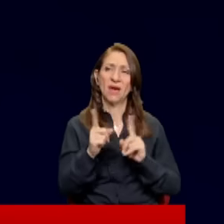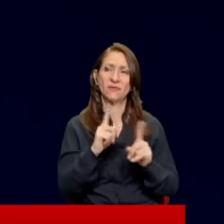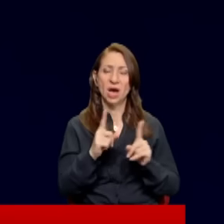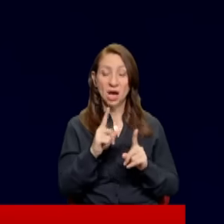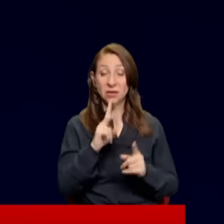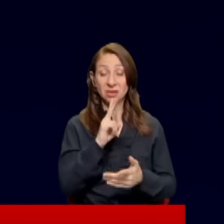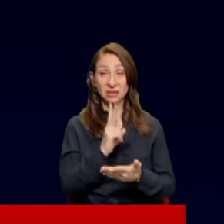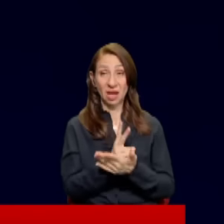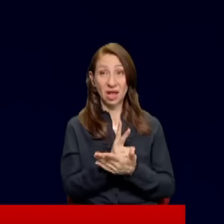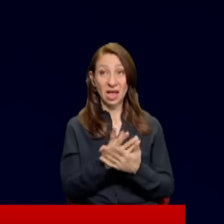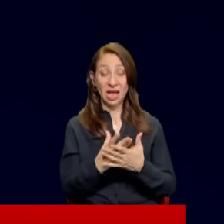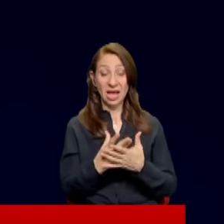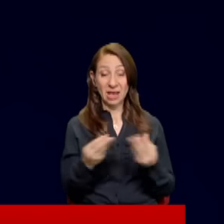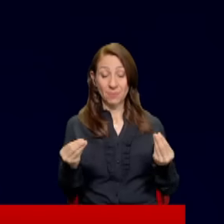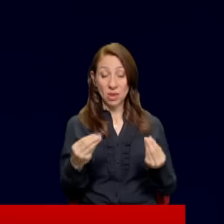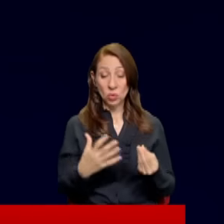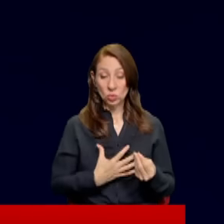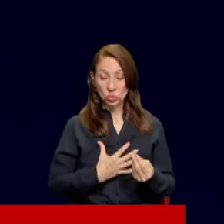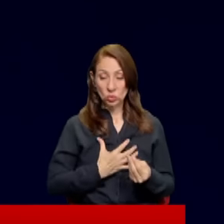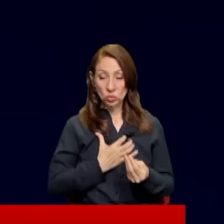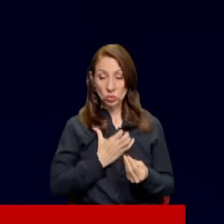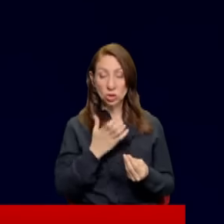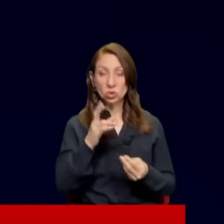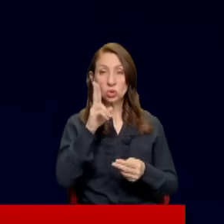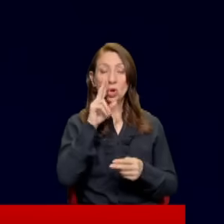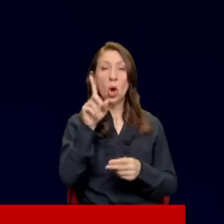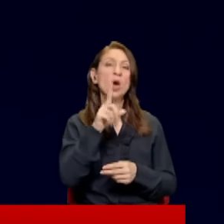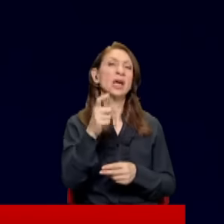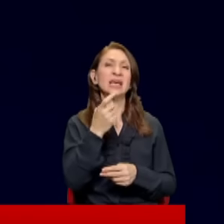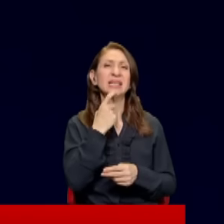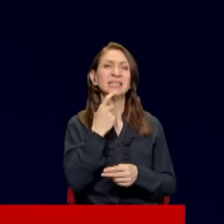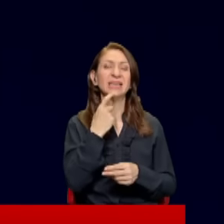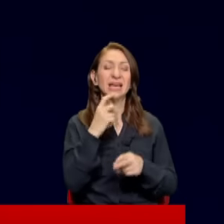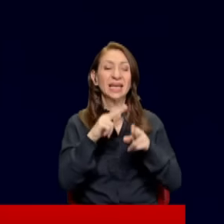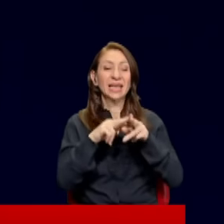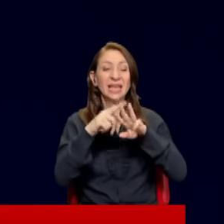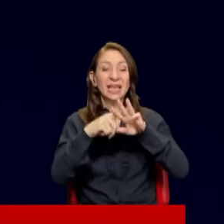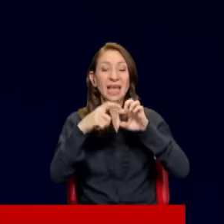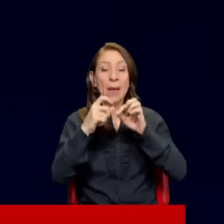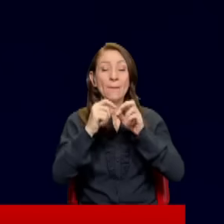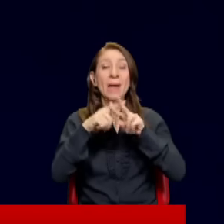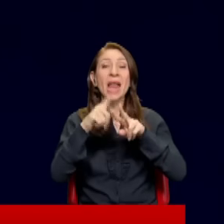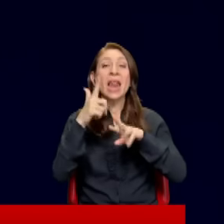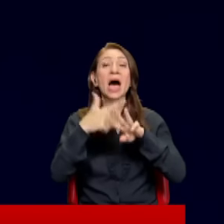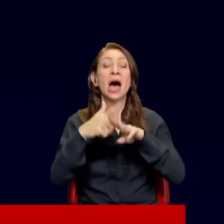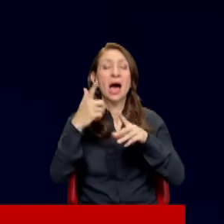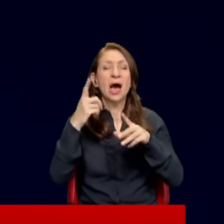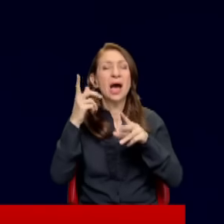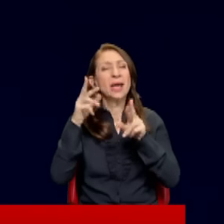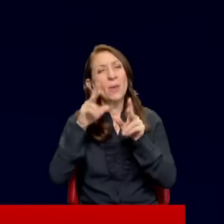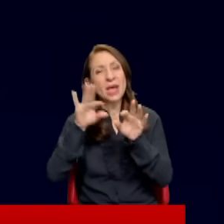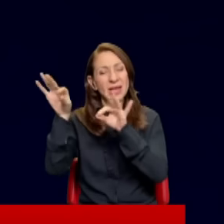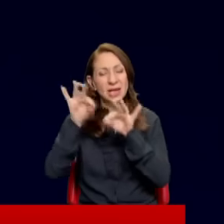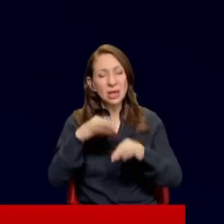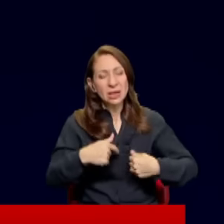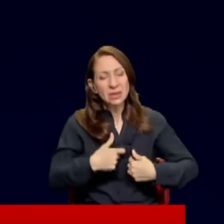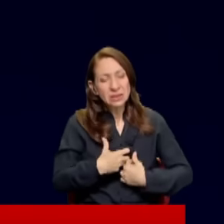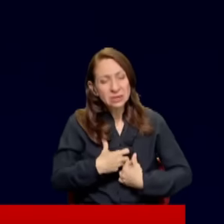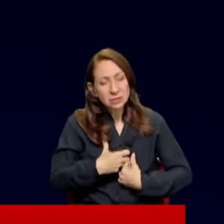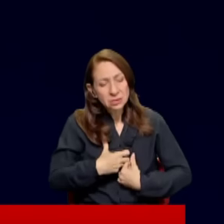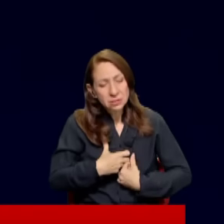karar kayıplarının acısıyla son 10 yıldır kerbela'ya dönmüş yüreklere su serpmiş